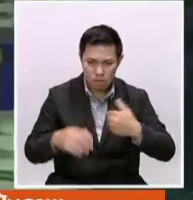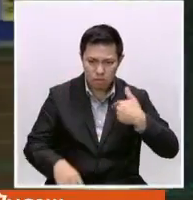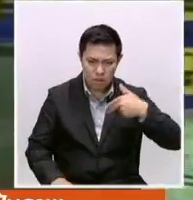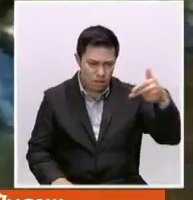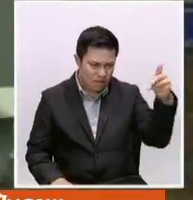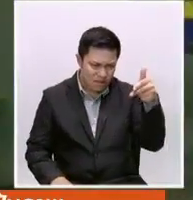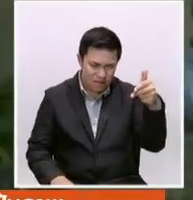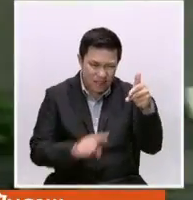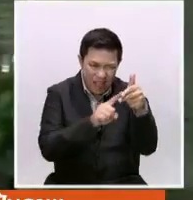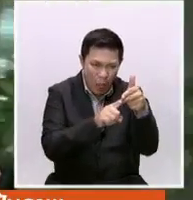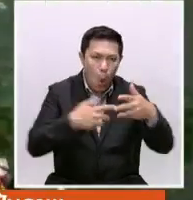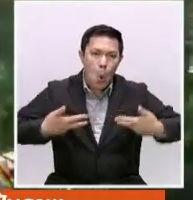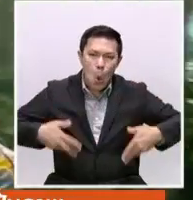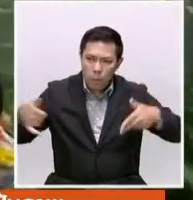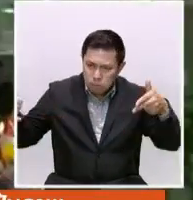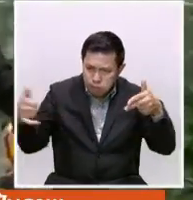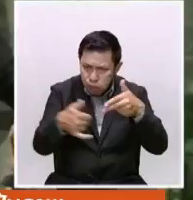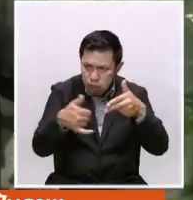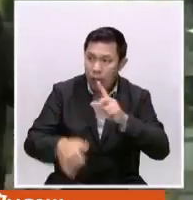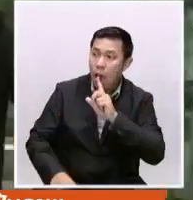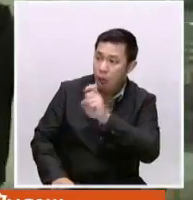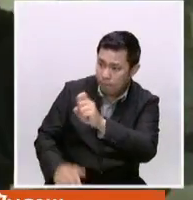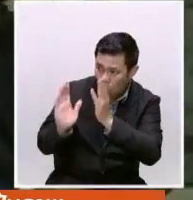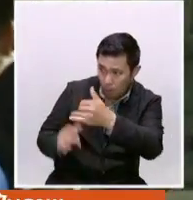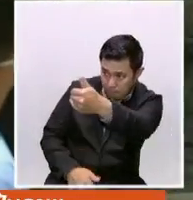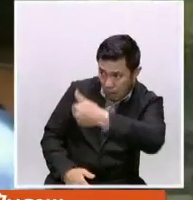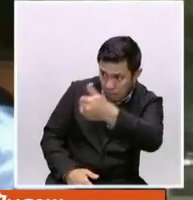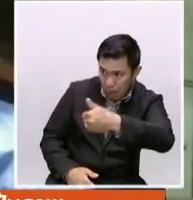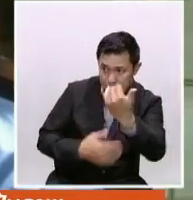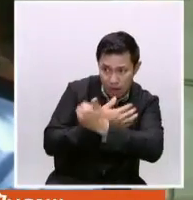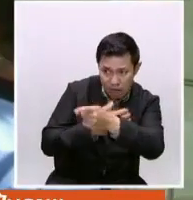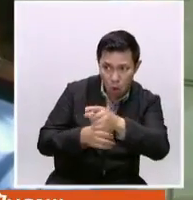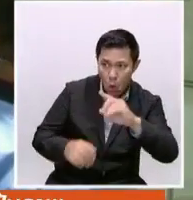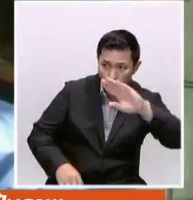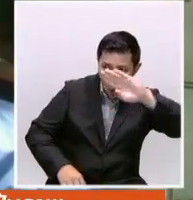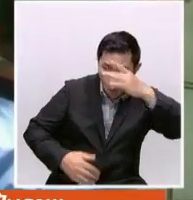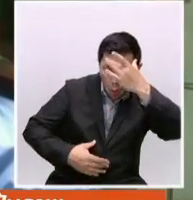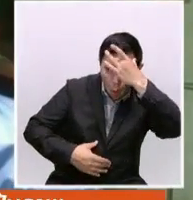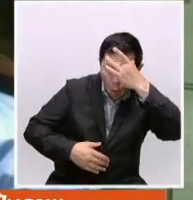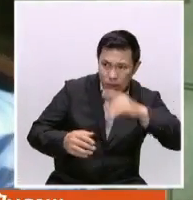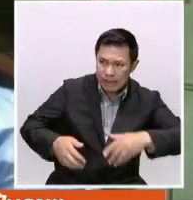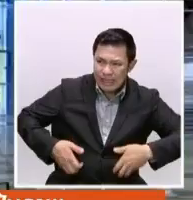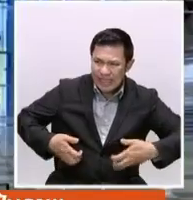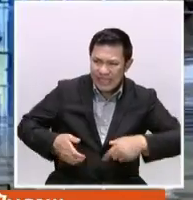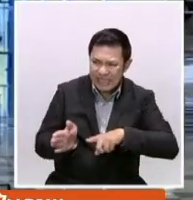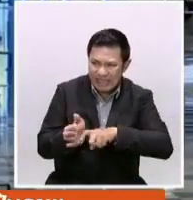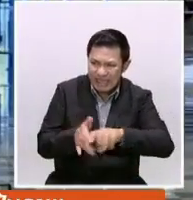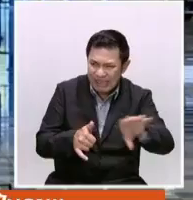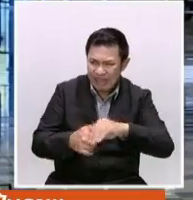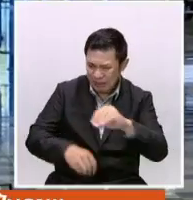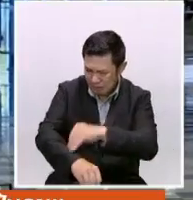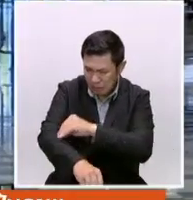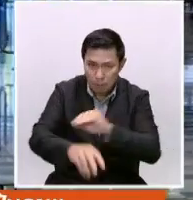ใช้แบบสอบถามนักเดินทางทุกคนที่เคยเดินทางผ่านประเทศที่โรคฝีดาดลิงระบาดอยู่ด้วยค่ะ